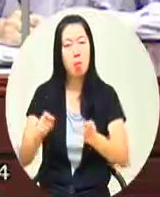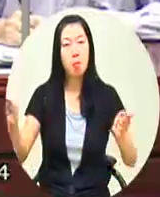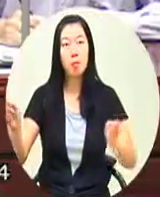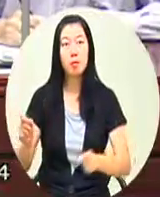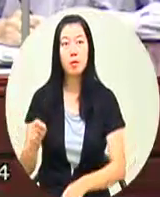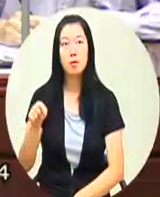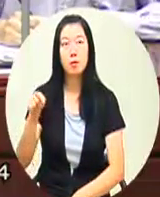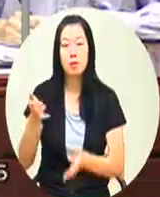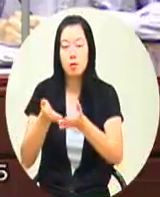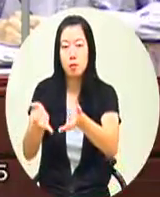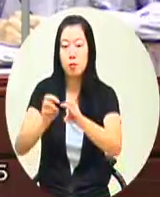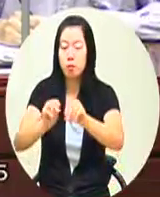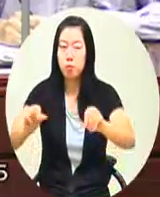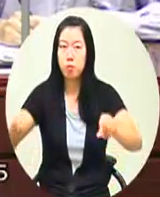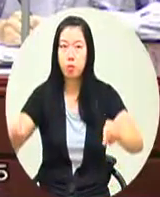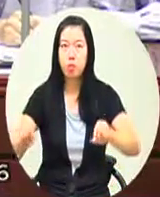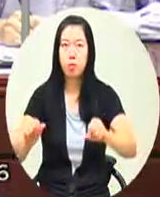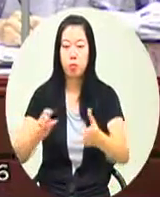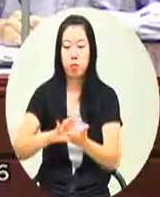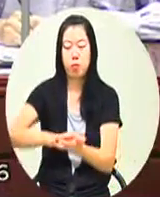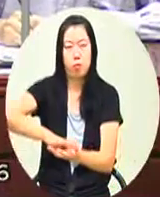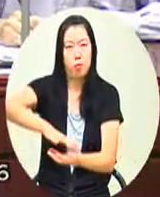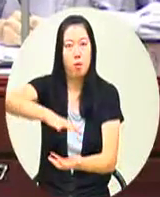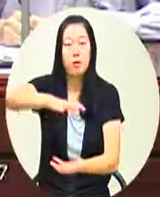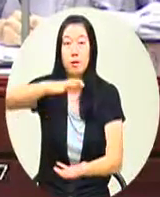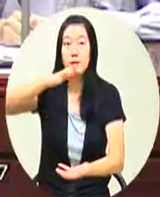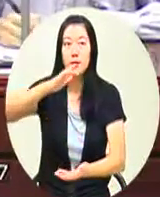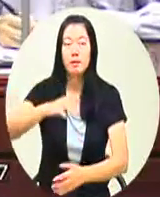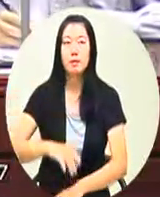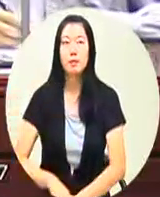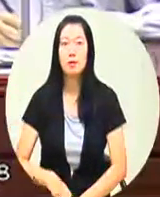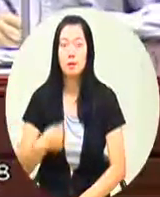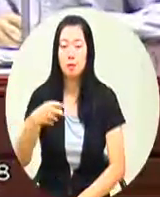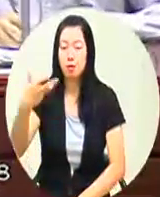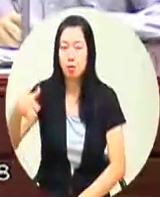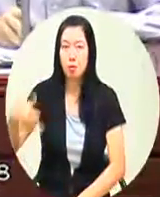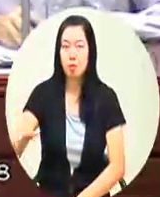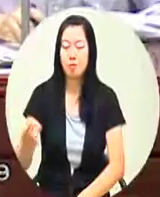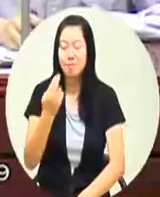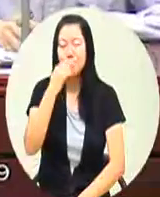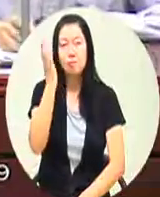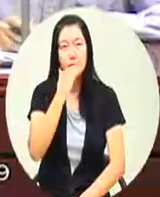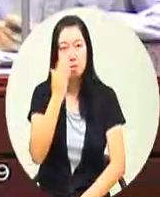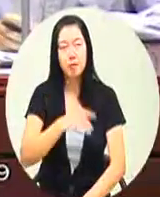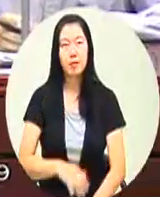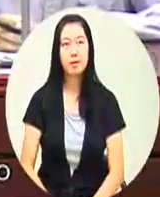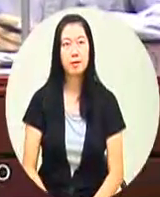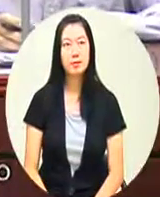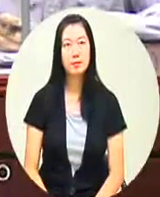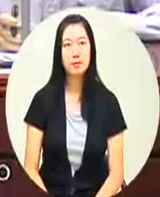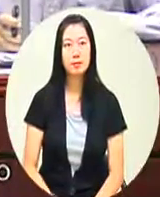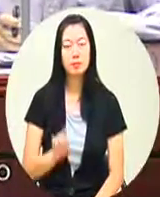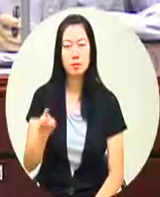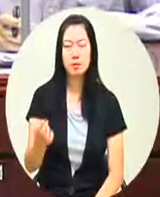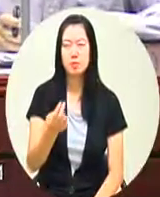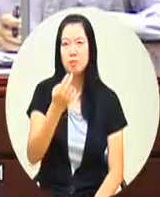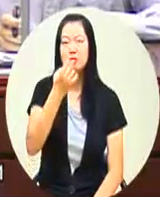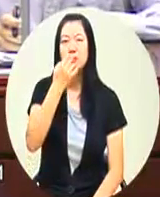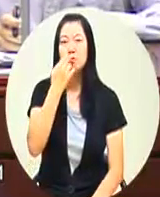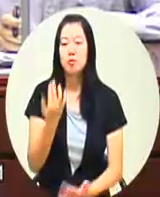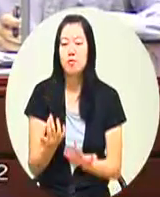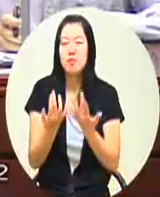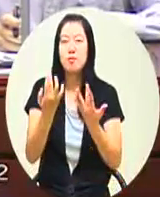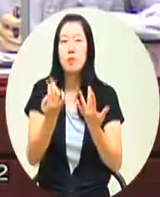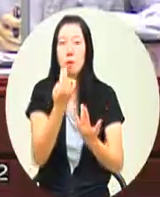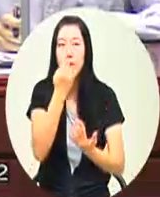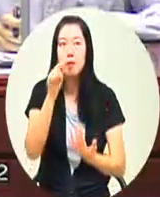那个地方淤积的这一些那个土壤以及水会恶臭，那恶臭到它有沼气，东湖比较严重，